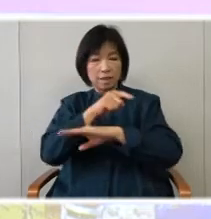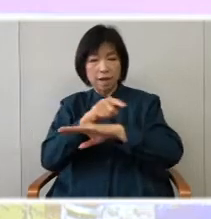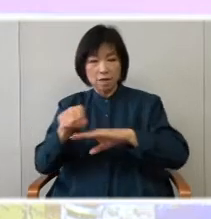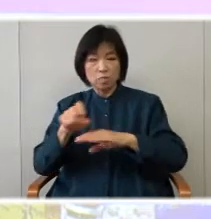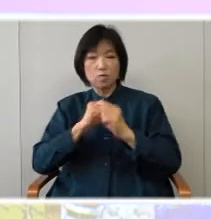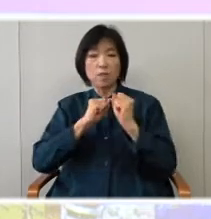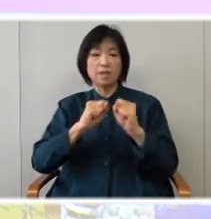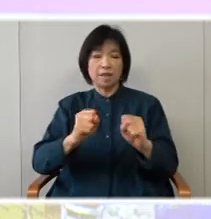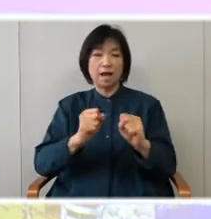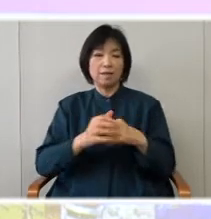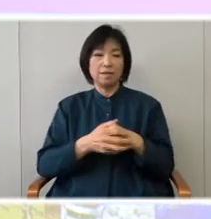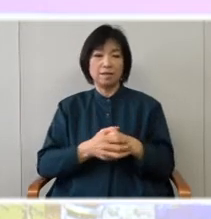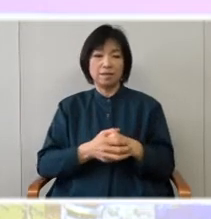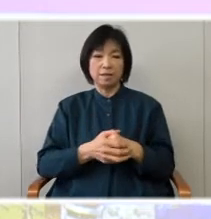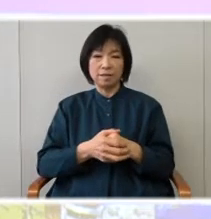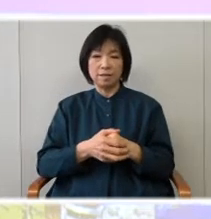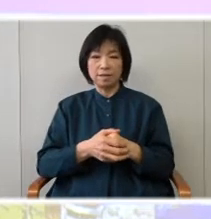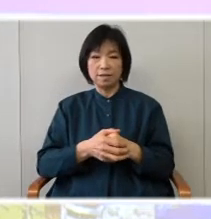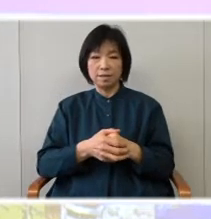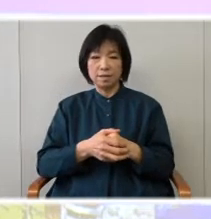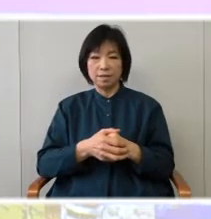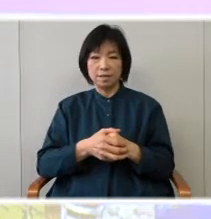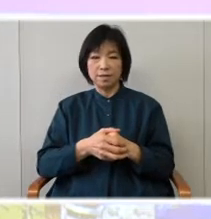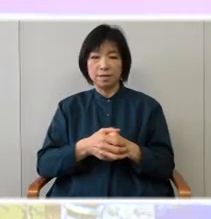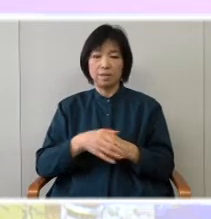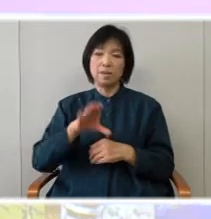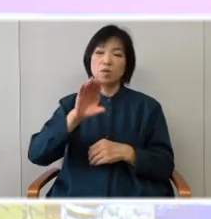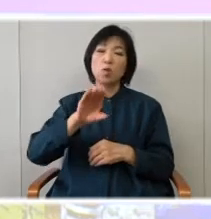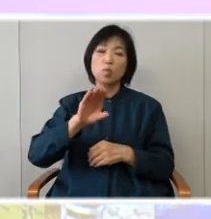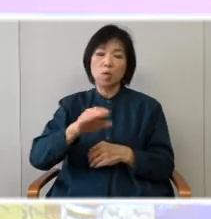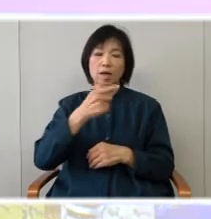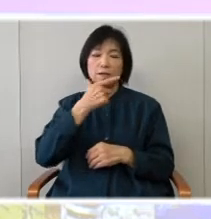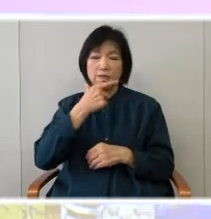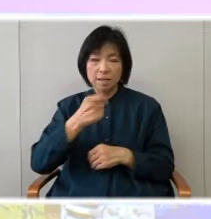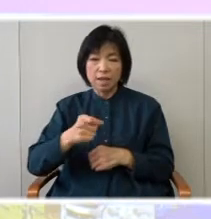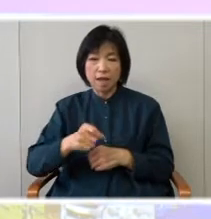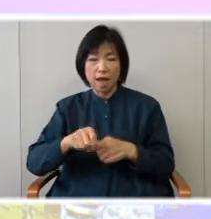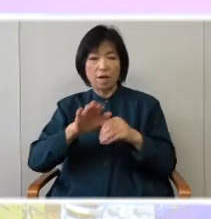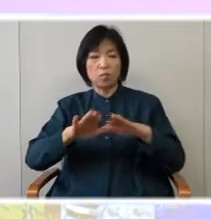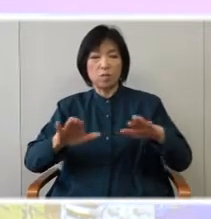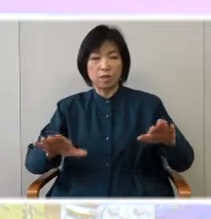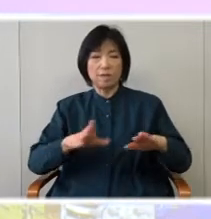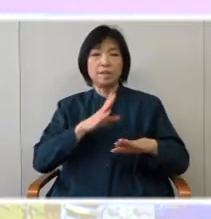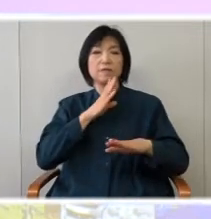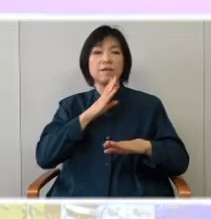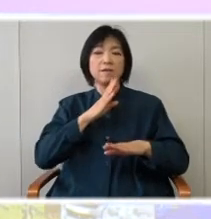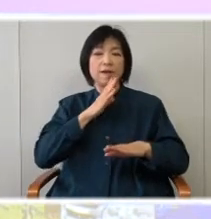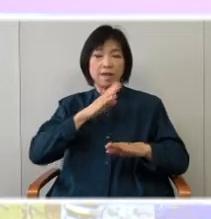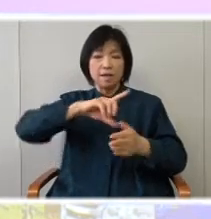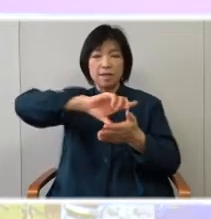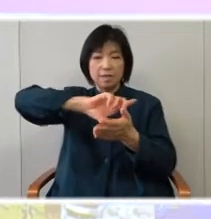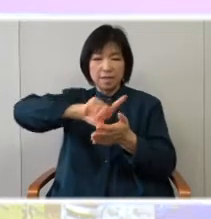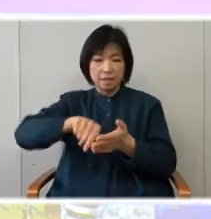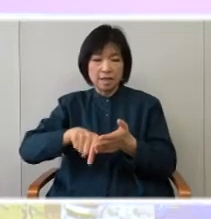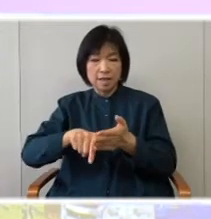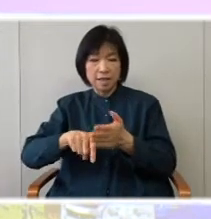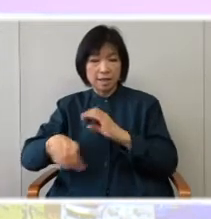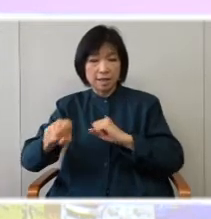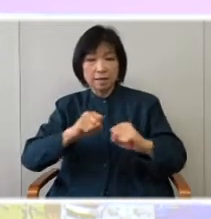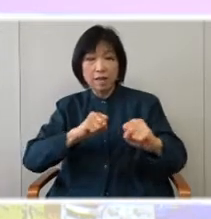で、まあ、乗り物が好きな子どもたち、実際に地域で活躍する車